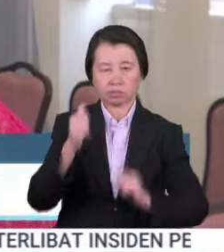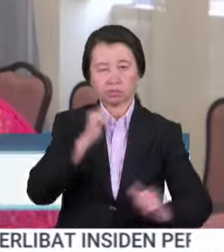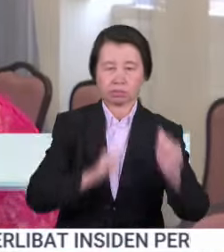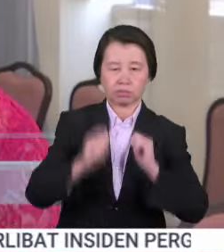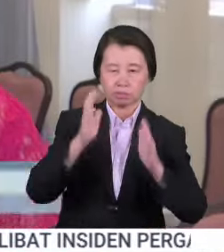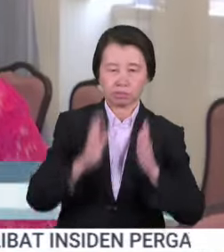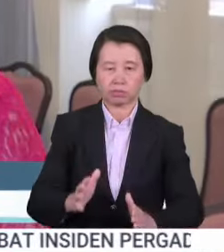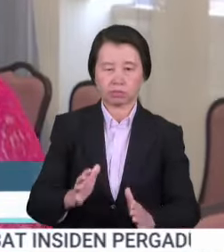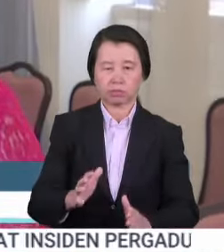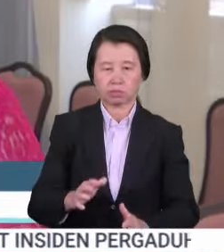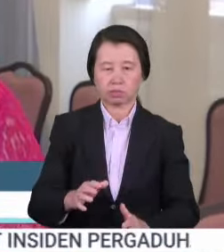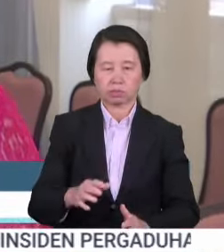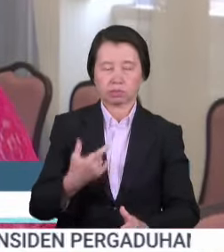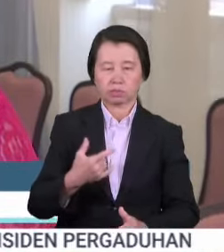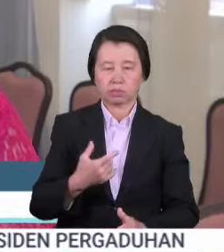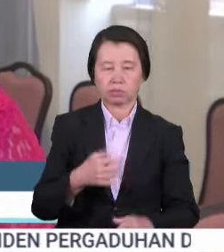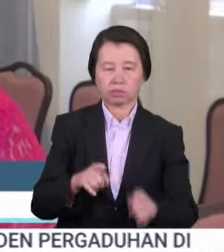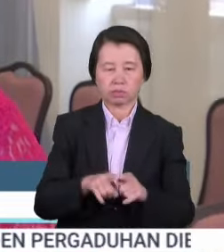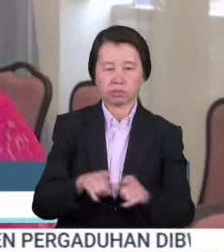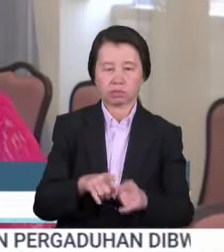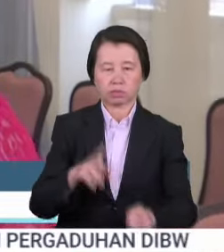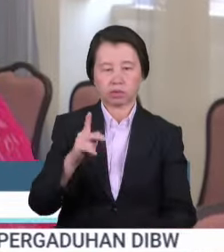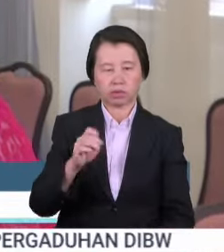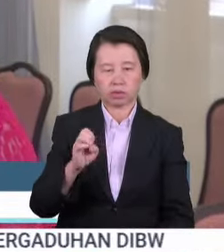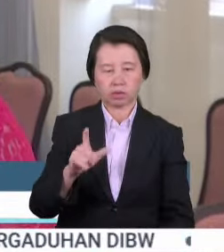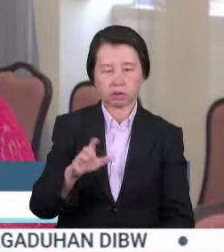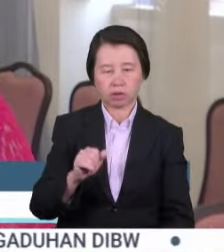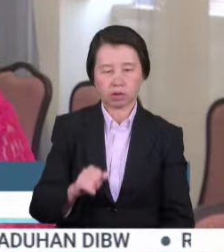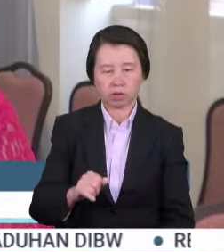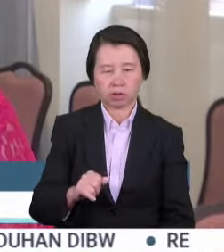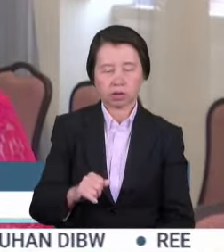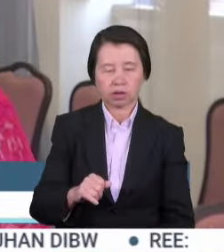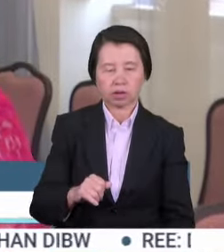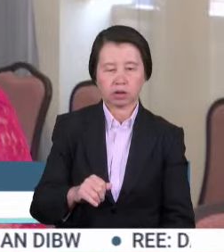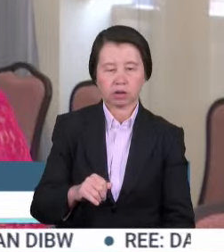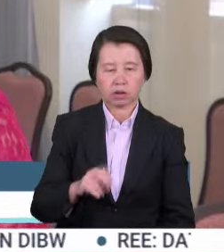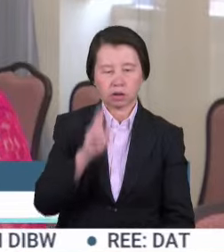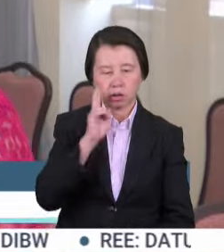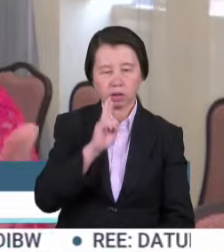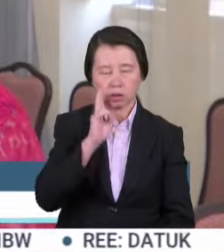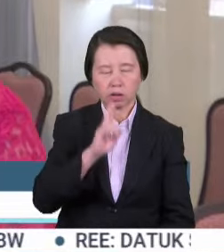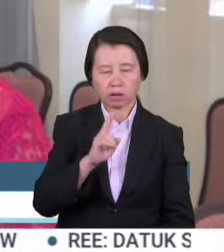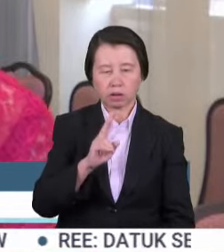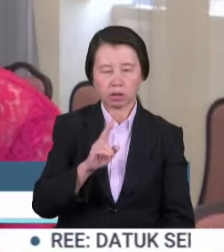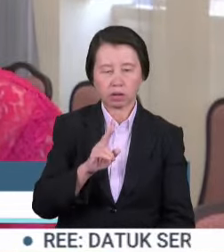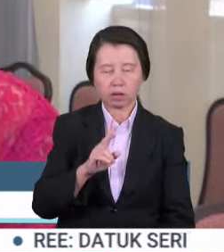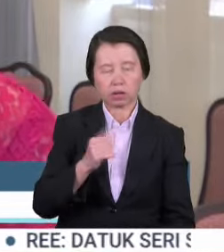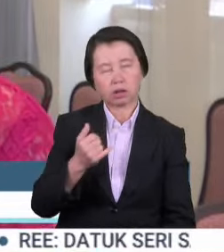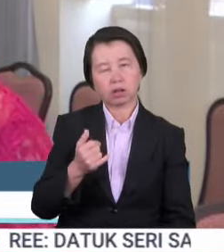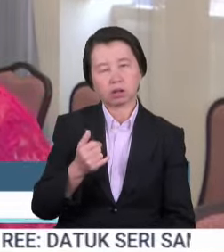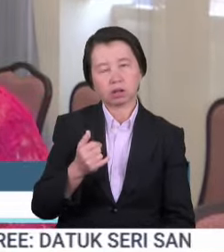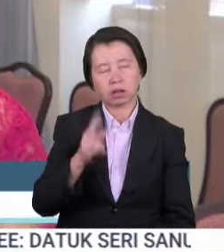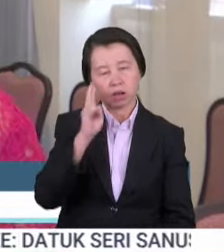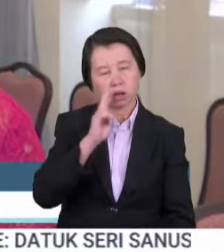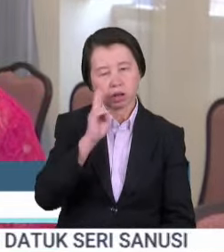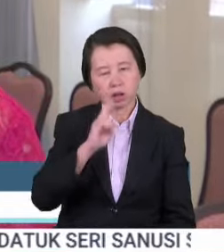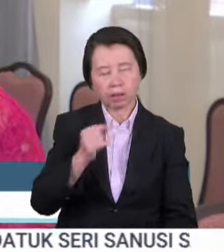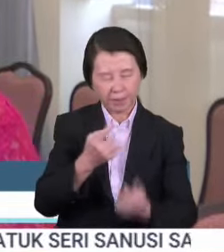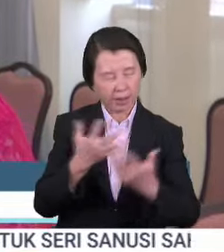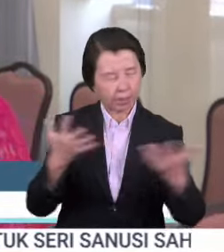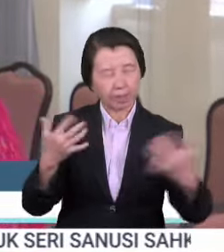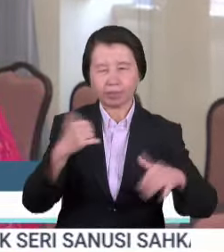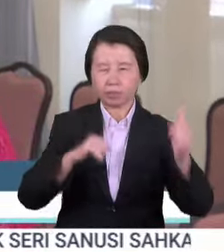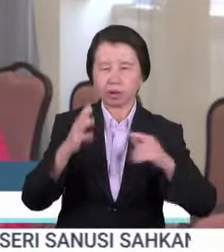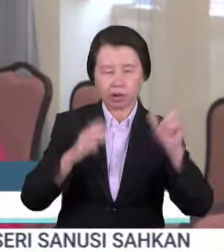ialah Kak Nasha Aziz. Legend-legend semuanya, Kak V, Kak Johara, Kak Vanida Imran, Kak Tiara